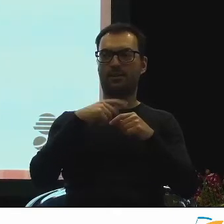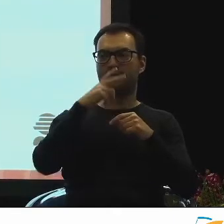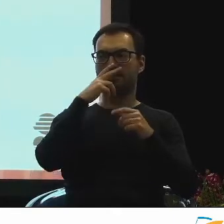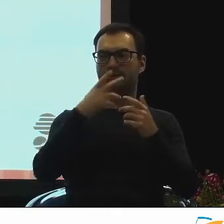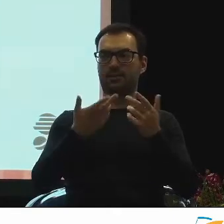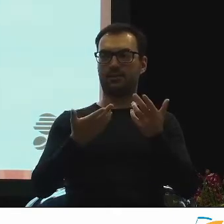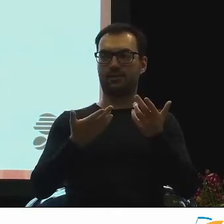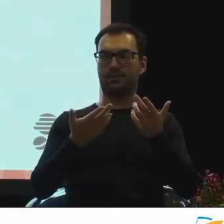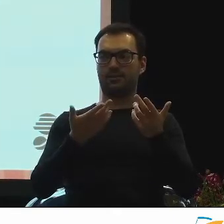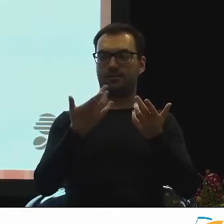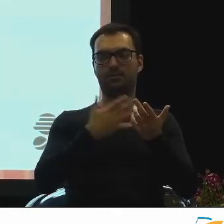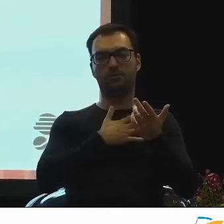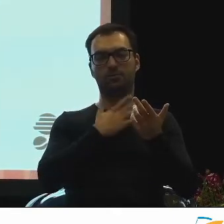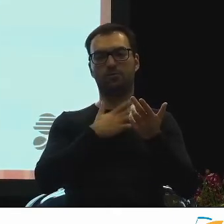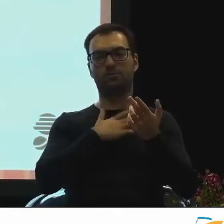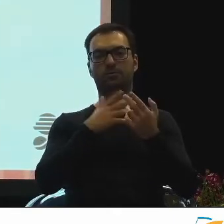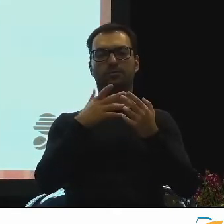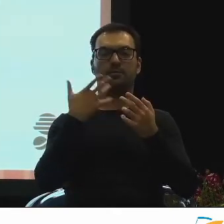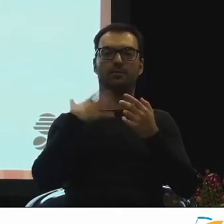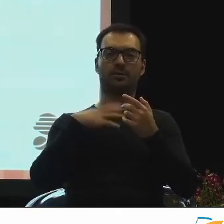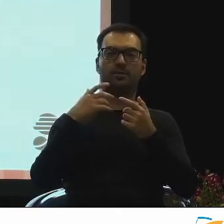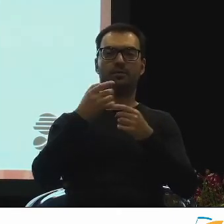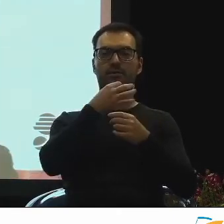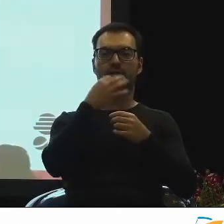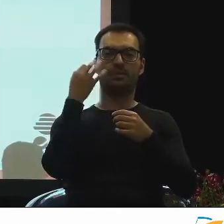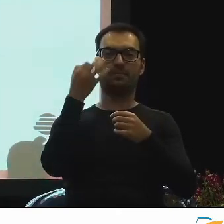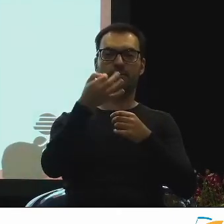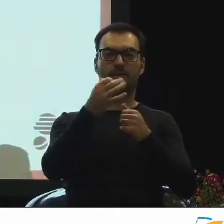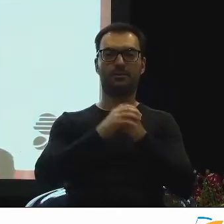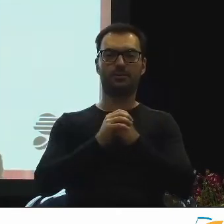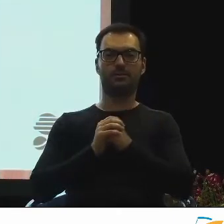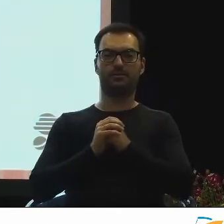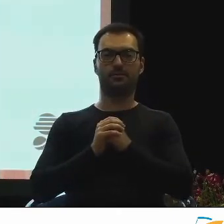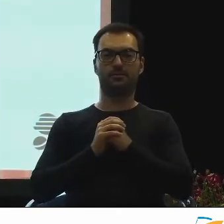że uznałem w którymś momencie, że warto byłoby się spytać